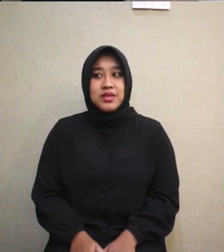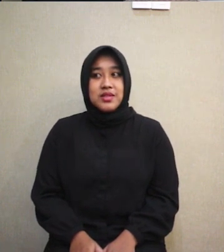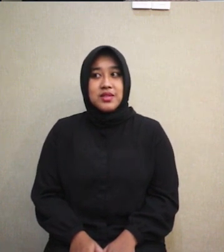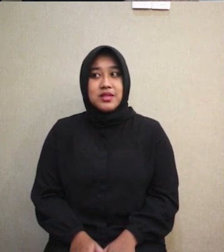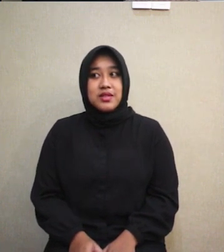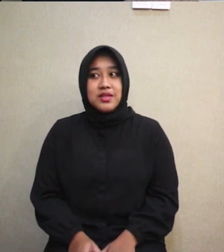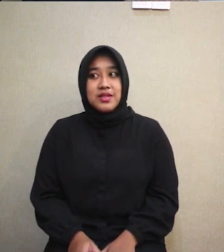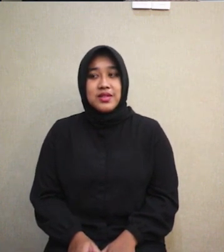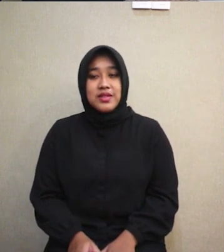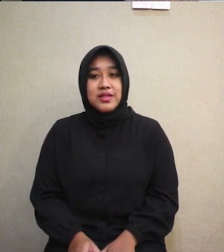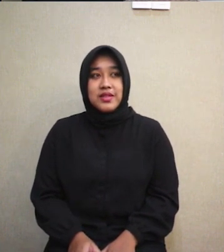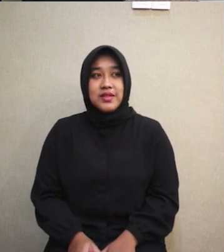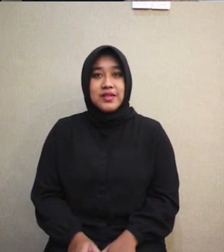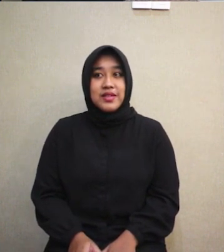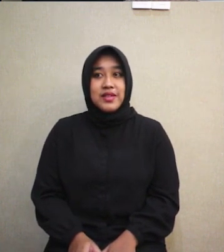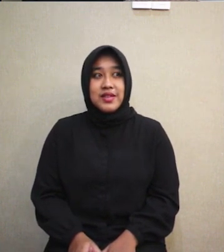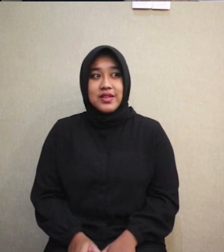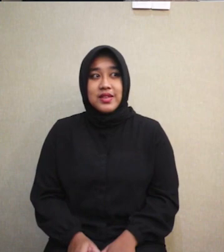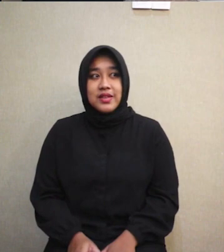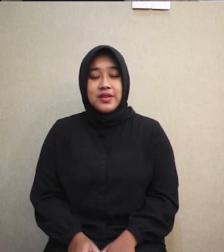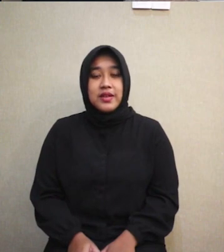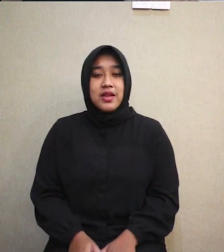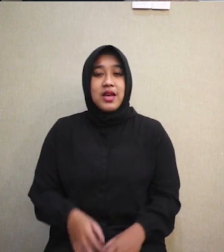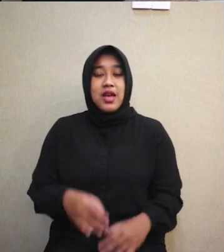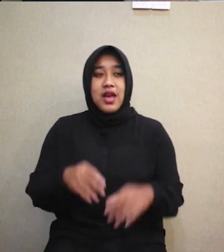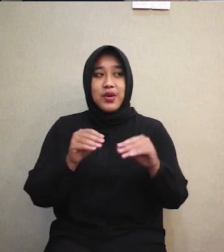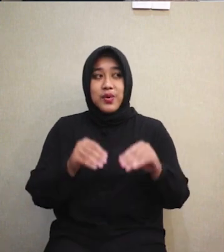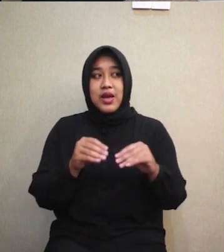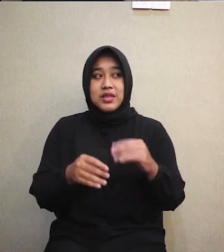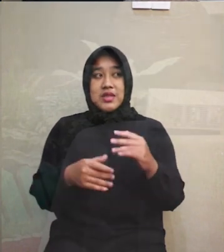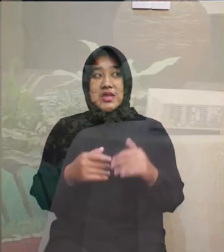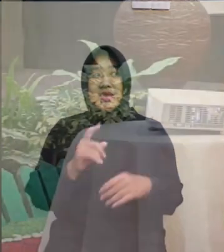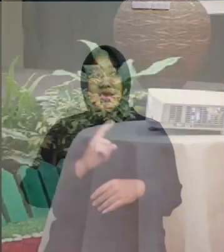kata-kata para scw pemerintah please